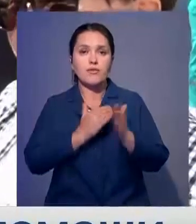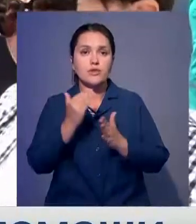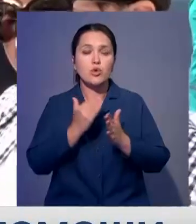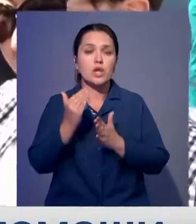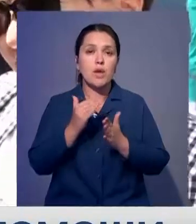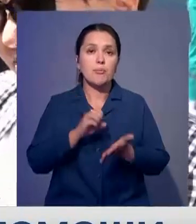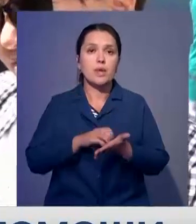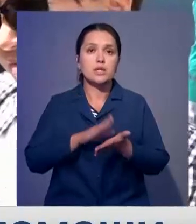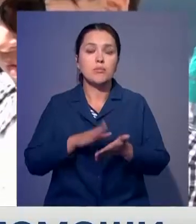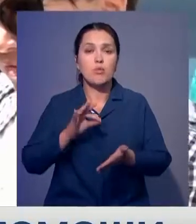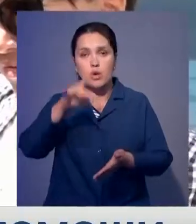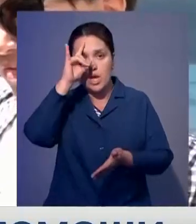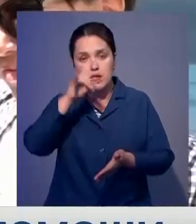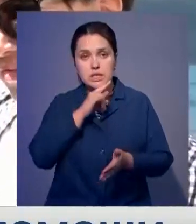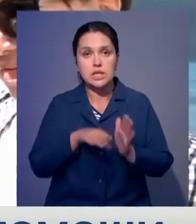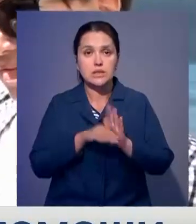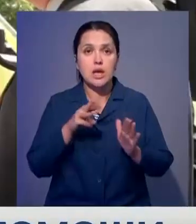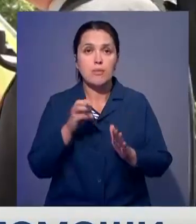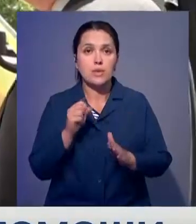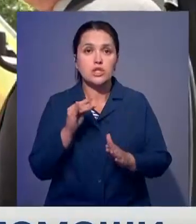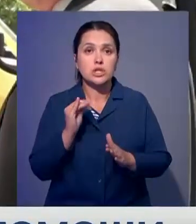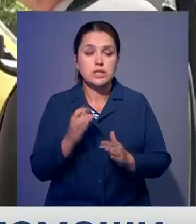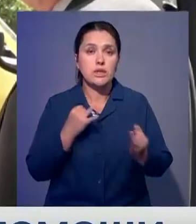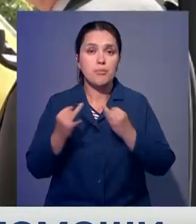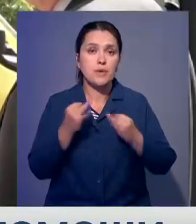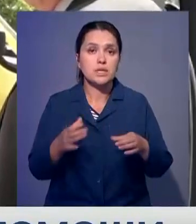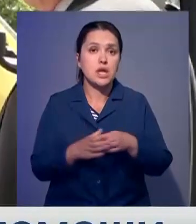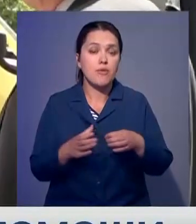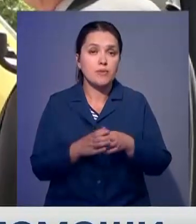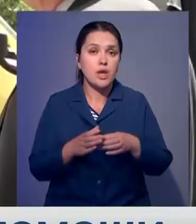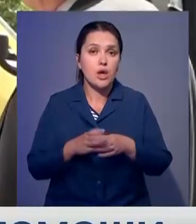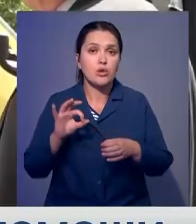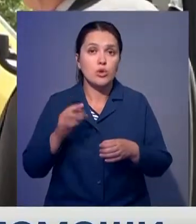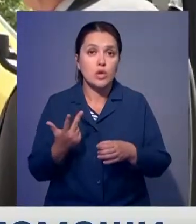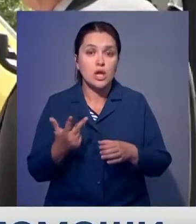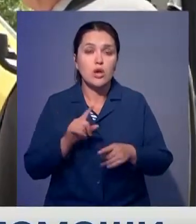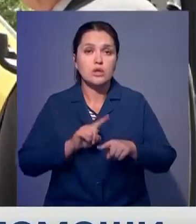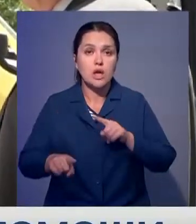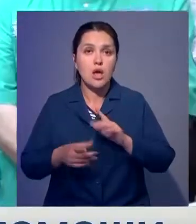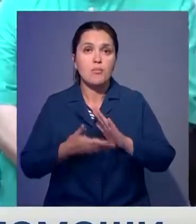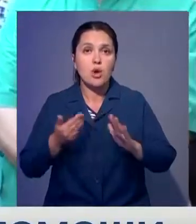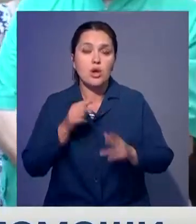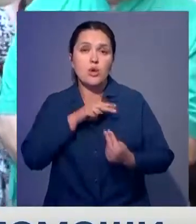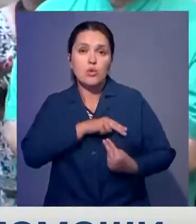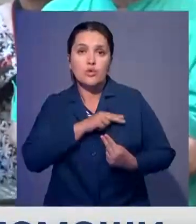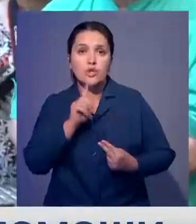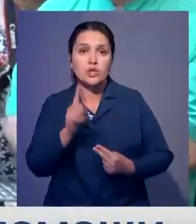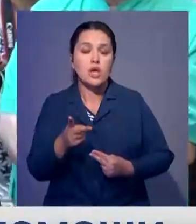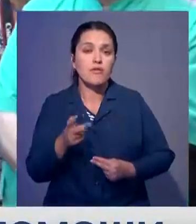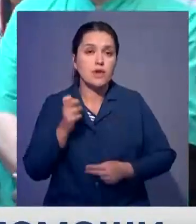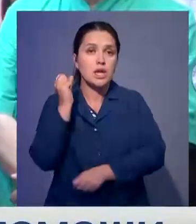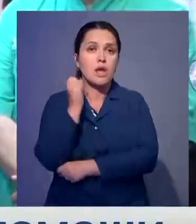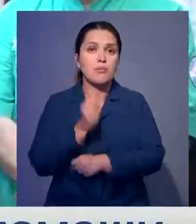самые высокие показатели в республике. Депутаты Мажилиса побеседовали с коллективом станции. Там трудится 1200